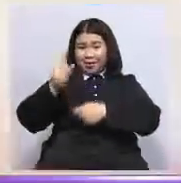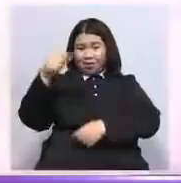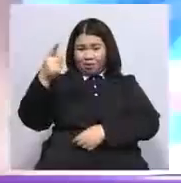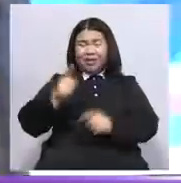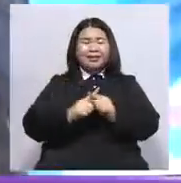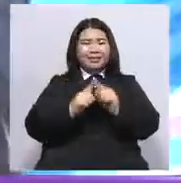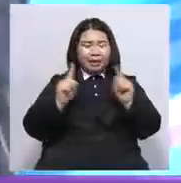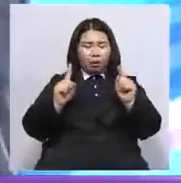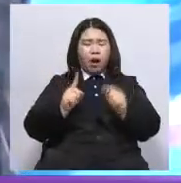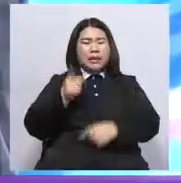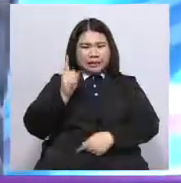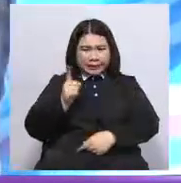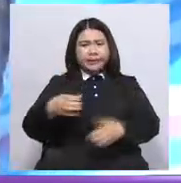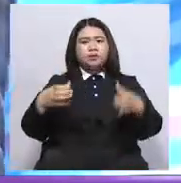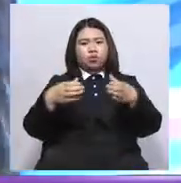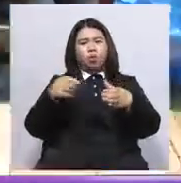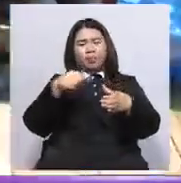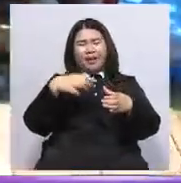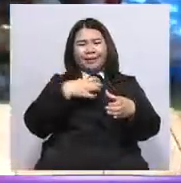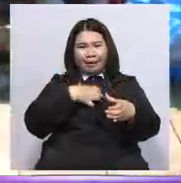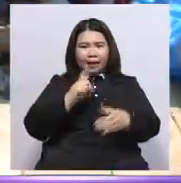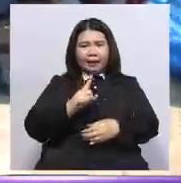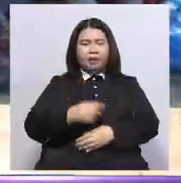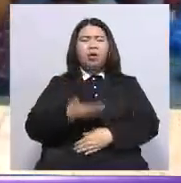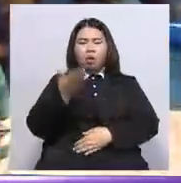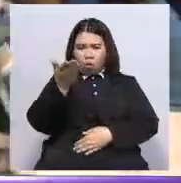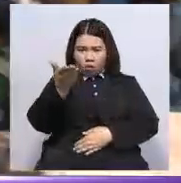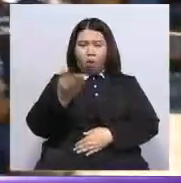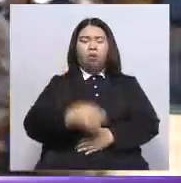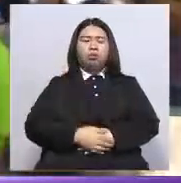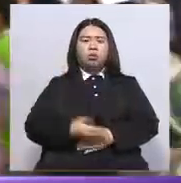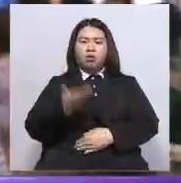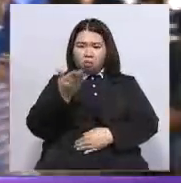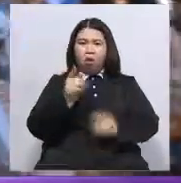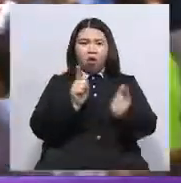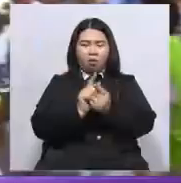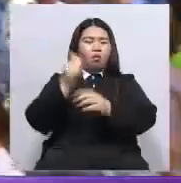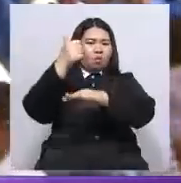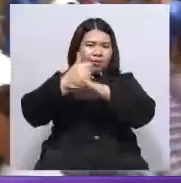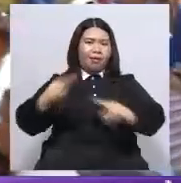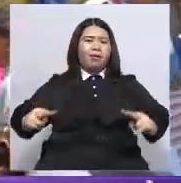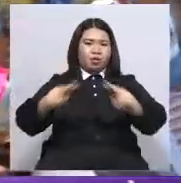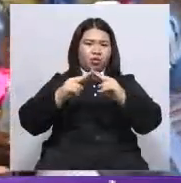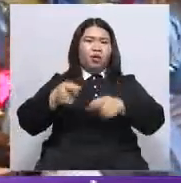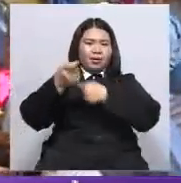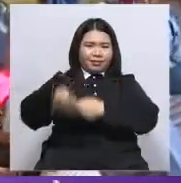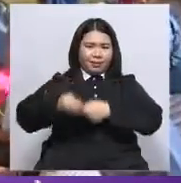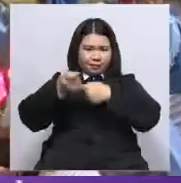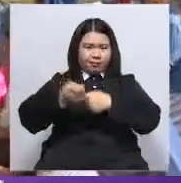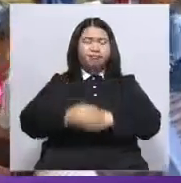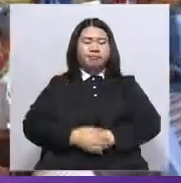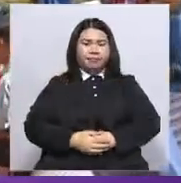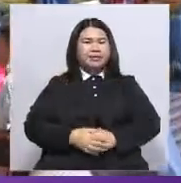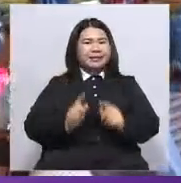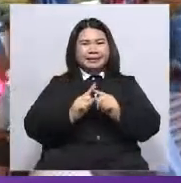แต่จริงๆแล้วเจตนารมณ์ของกลุ่มเกษตรกรกลุ่มนี้ก็คือต้องการที่จะยื่นหนังสือให้กับทางด้านท่านรัฐมนตรีว่าการกระทรวงเกษตรและสหกรณ์นั่นเ